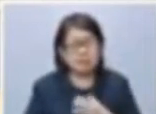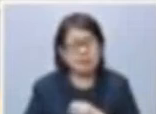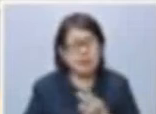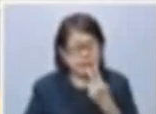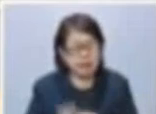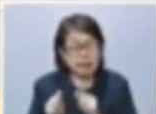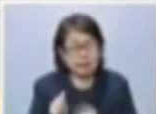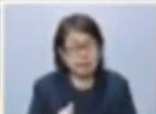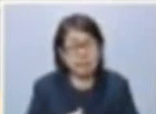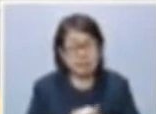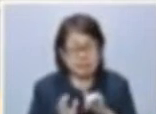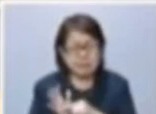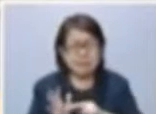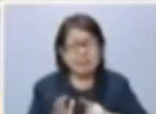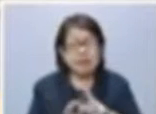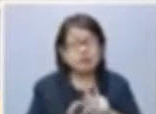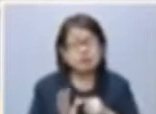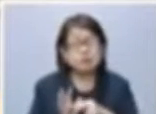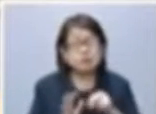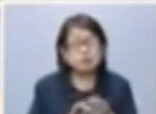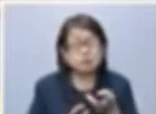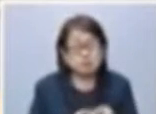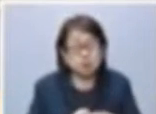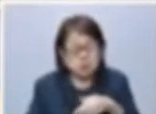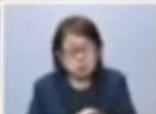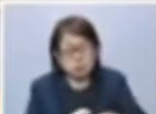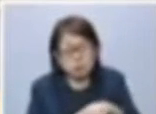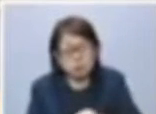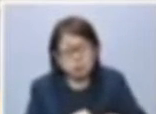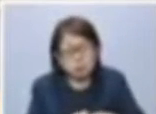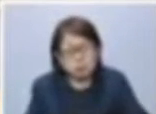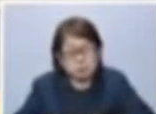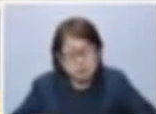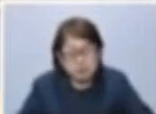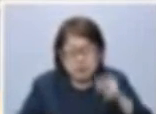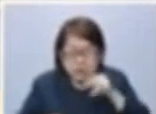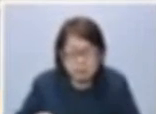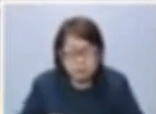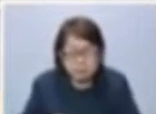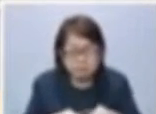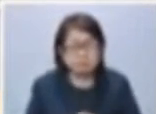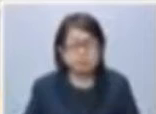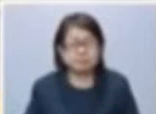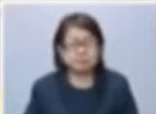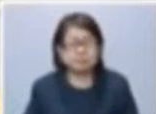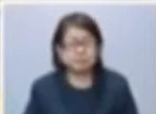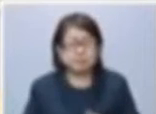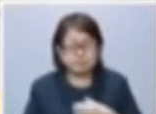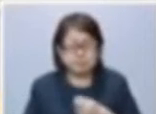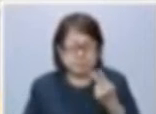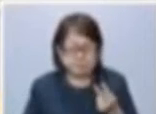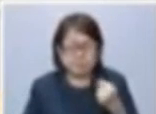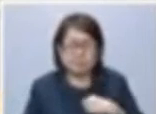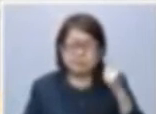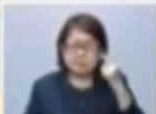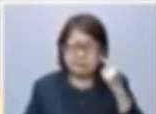มน้อยไปขุดถนนเพื่อระบายน้ำดิฉันได้เคยอภิปรายว่ามันควรจะมีบล็อกคอนเวิร์ตมีอะไรตรงไหนอย่างตรงนั้นดิฉันคิดว่ากรรมธิ